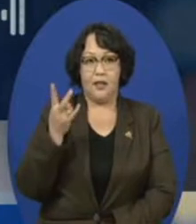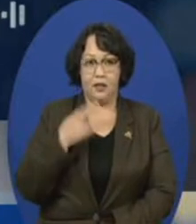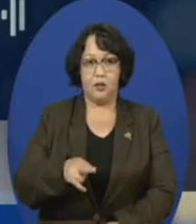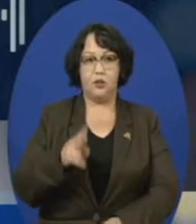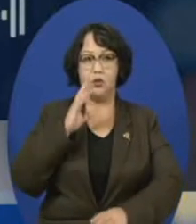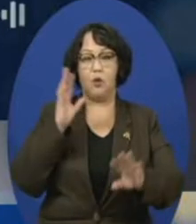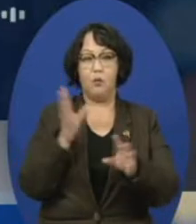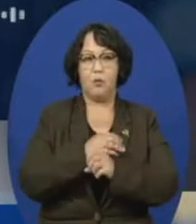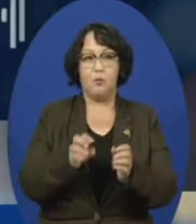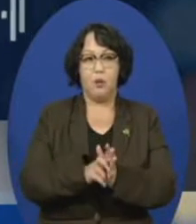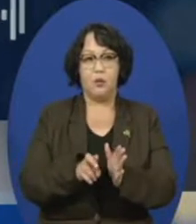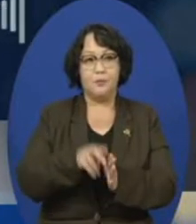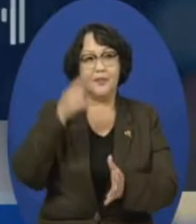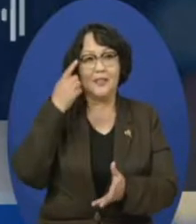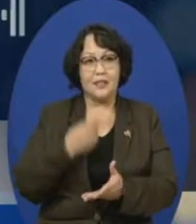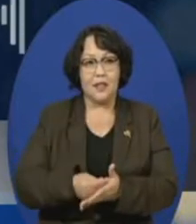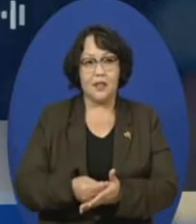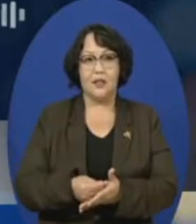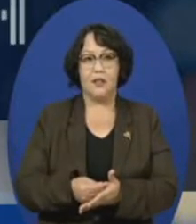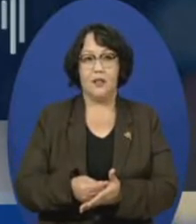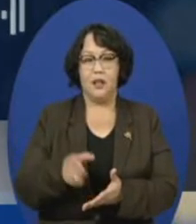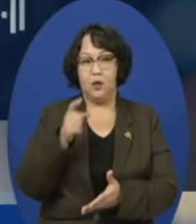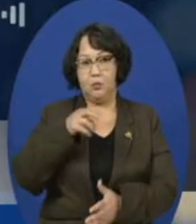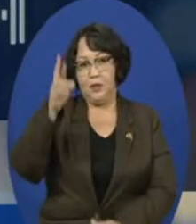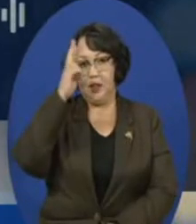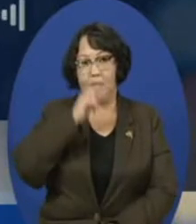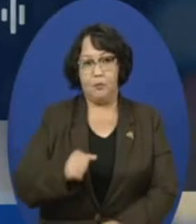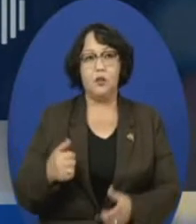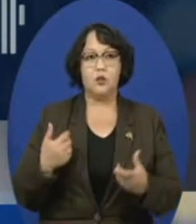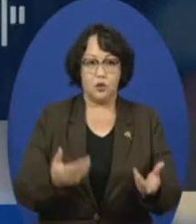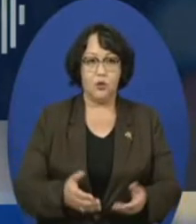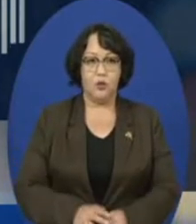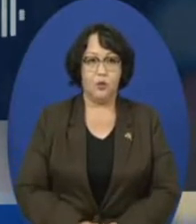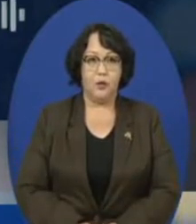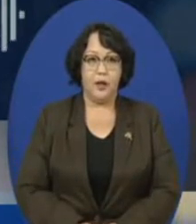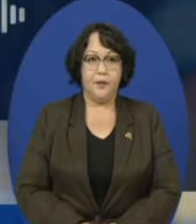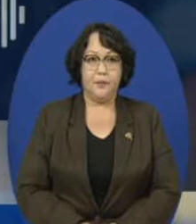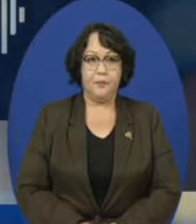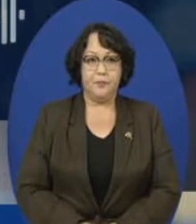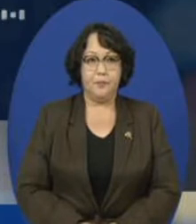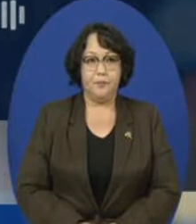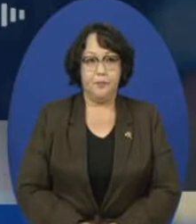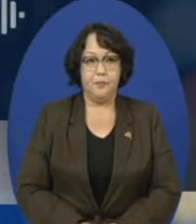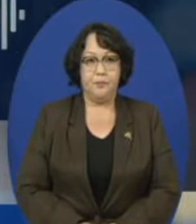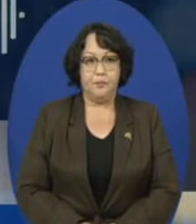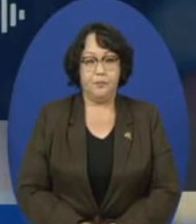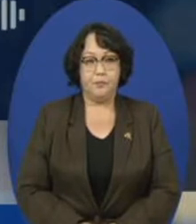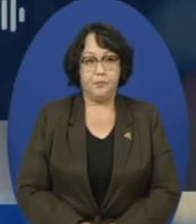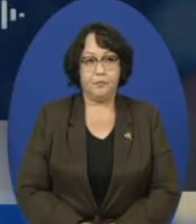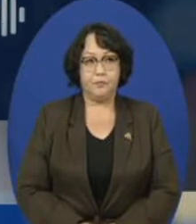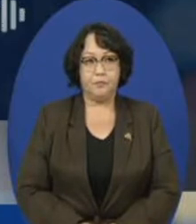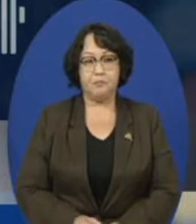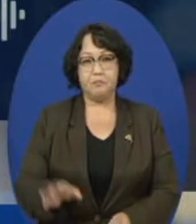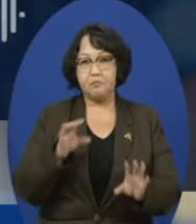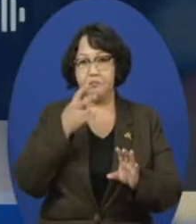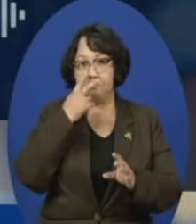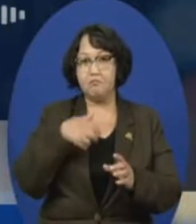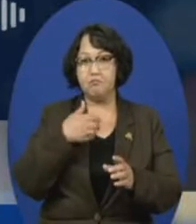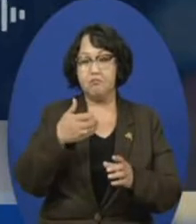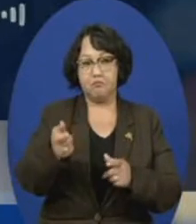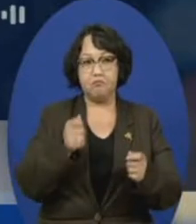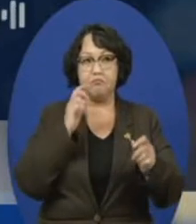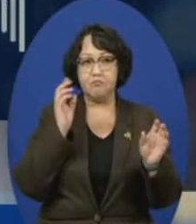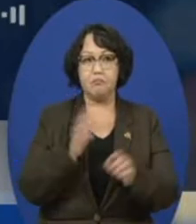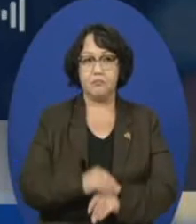зохион байгуулалт зөвтэй гэсэн саналыг улсын сүмс эрүүл мэндийн яамнаас ирүүлэх баг. Тэгэхээр энэ эрсдлүүдийг харж байгаа юм